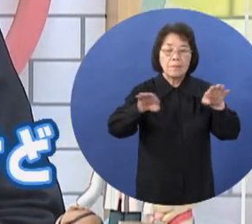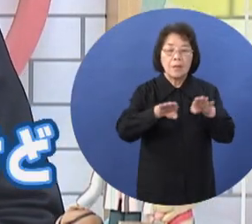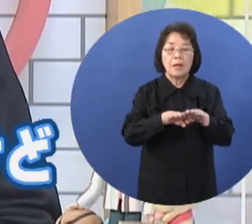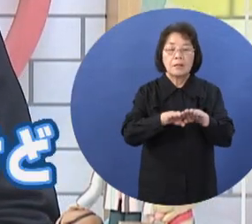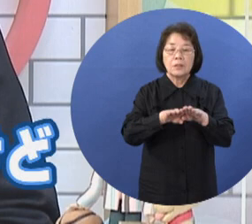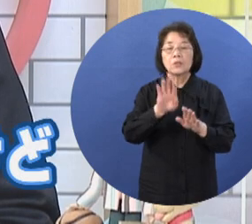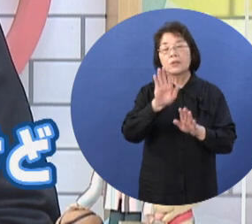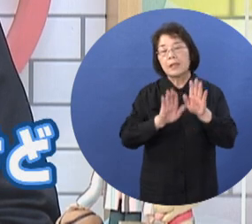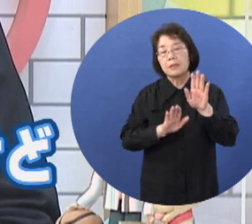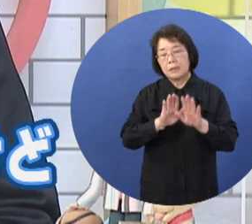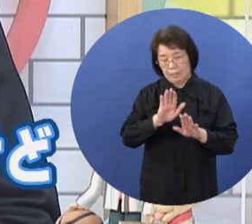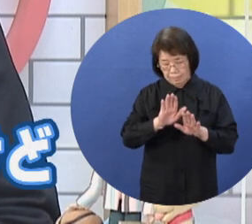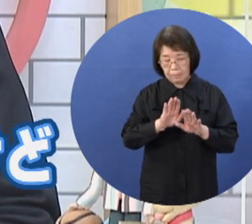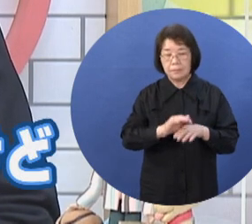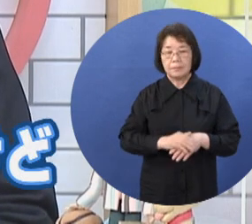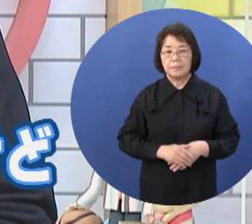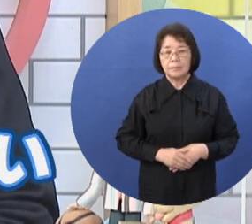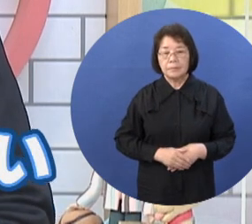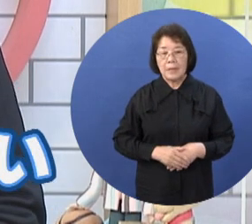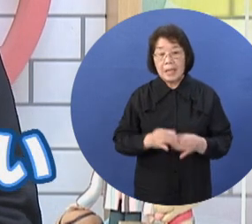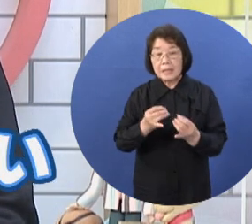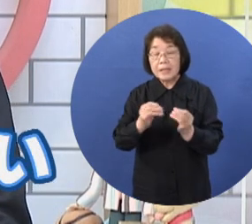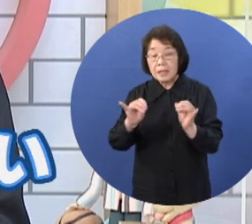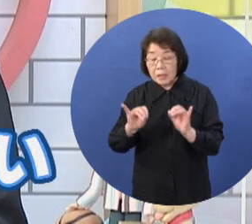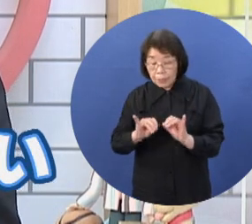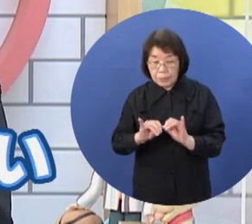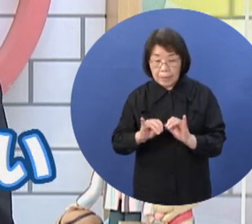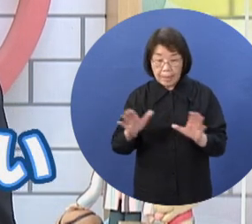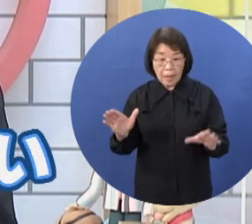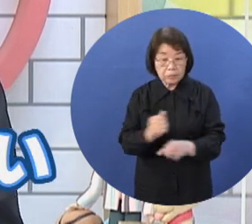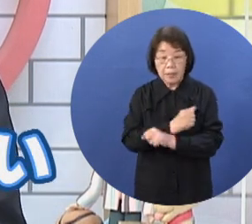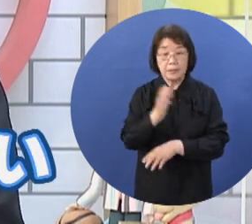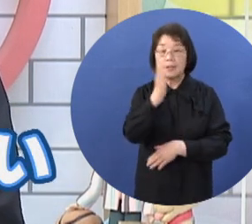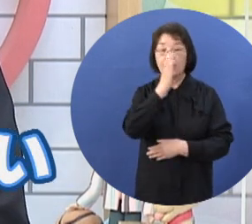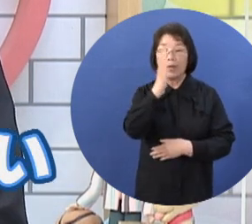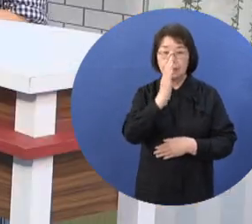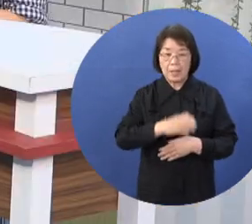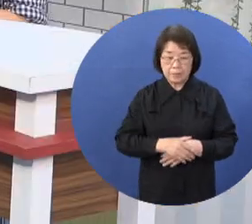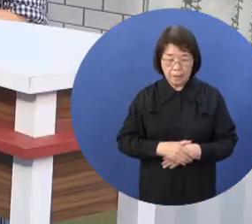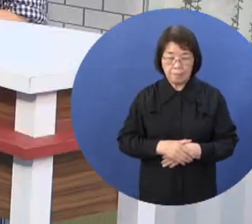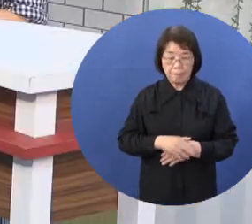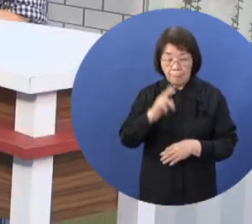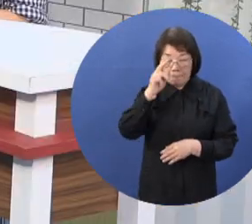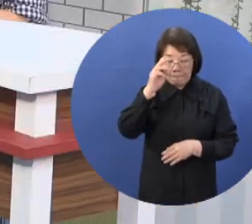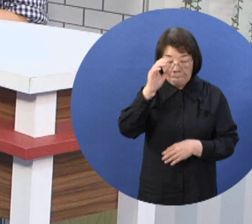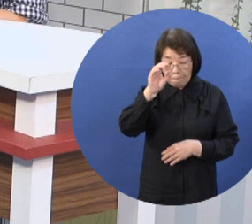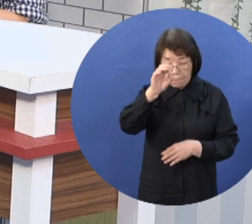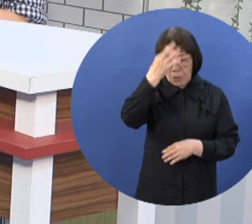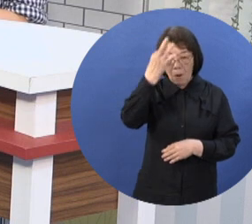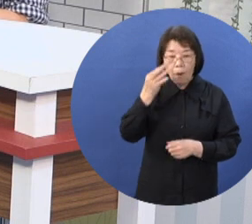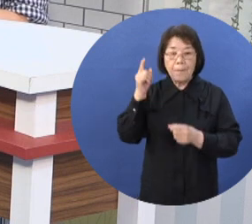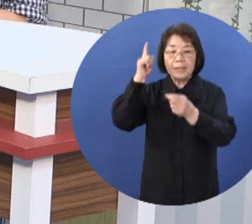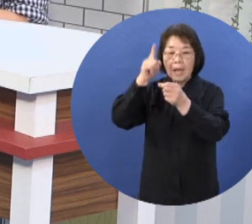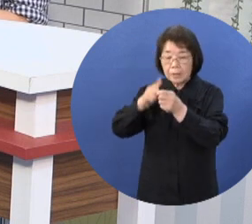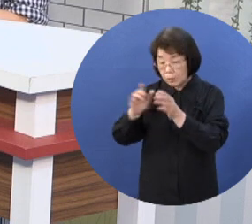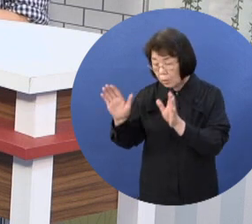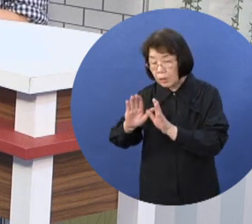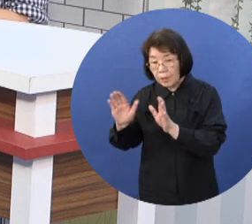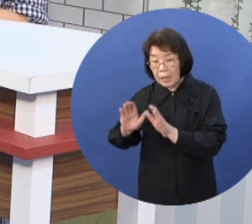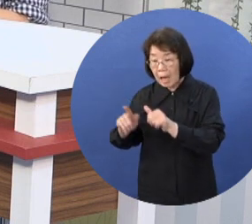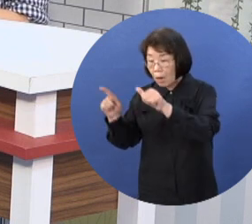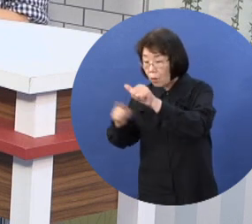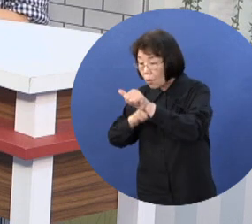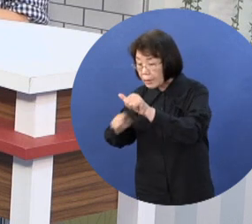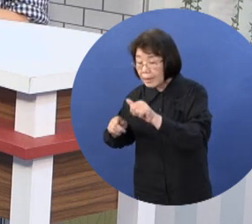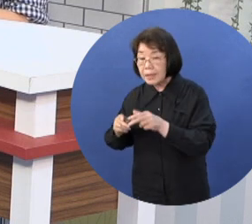止という状態になってるんですけど、チームが消滅したわけではないので、プロを目指す子たちが、